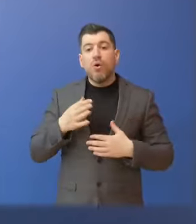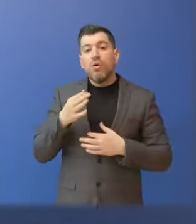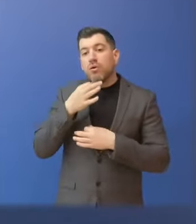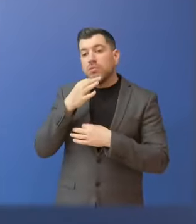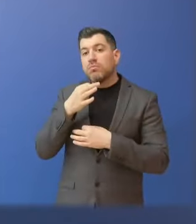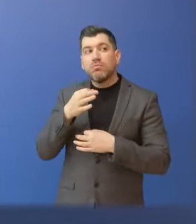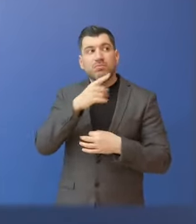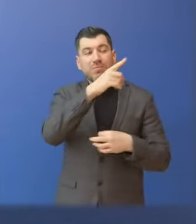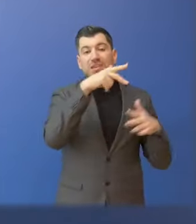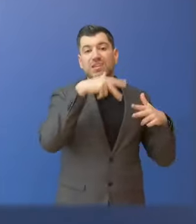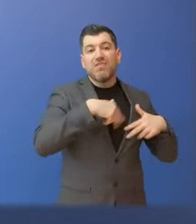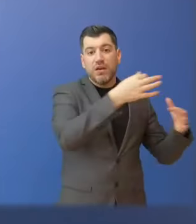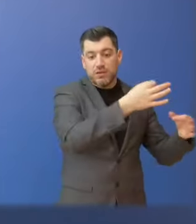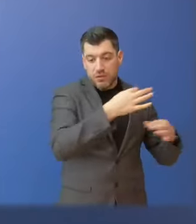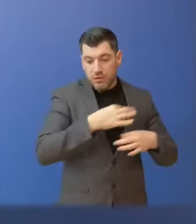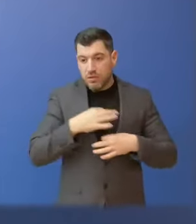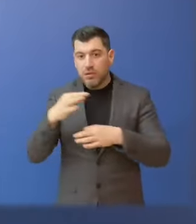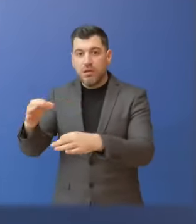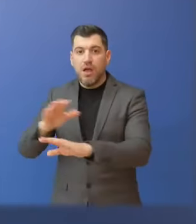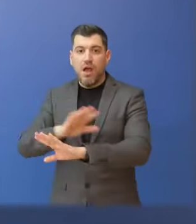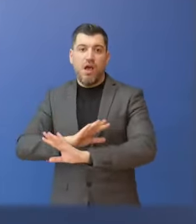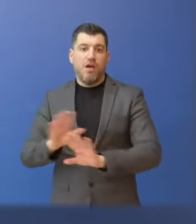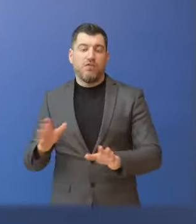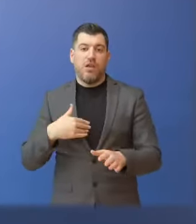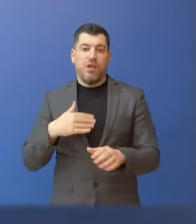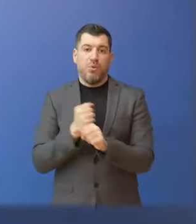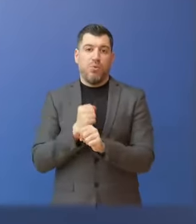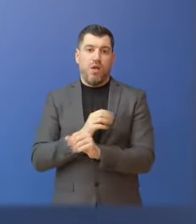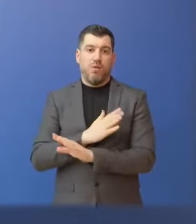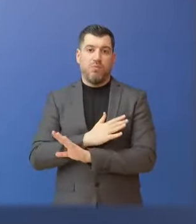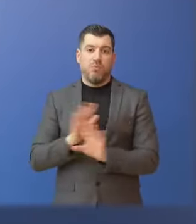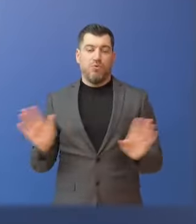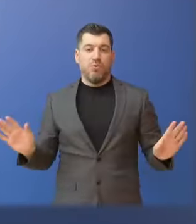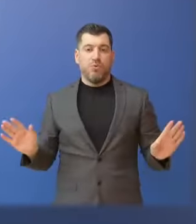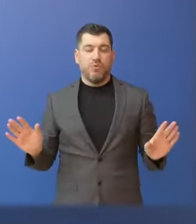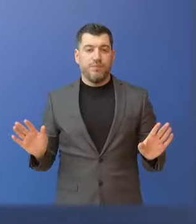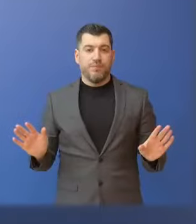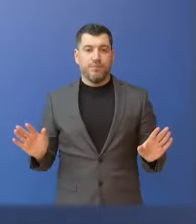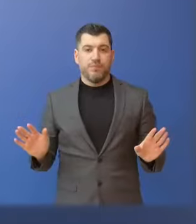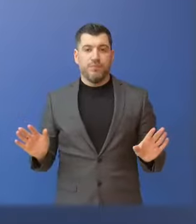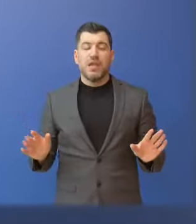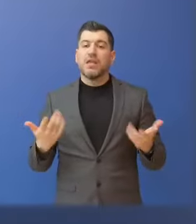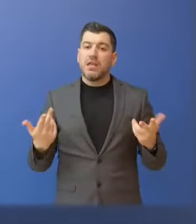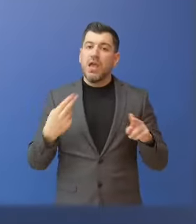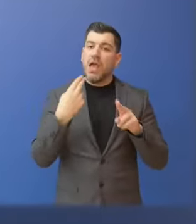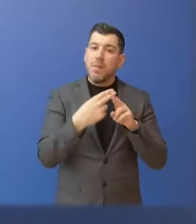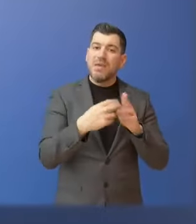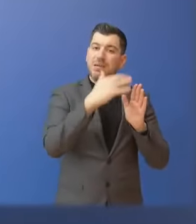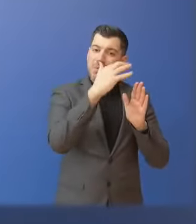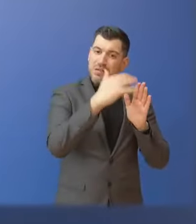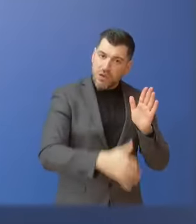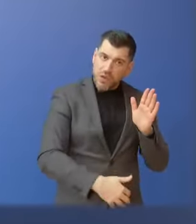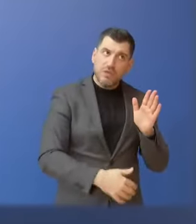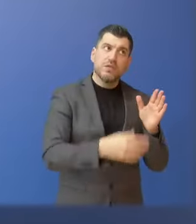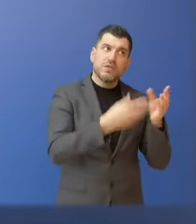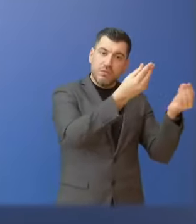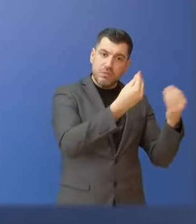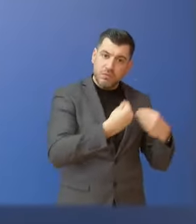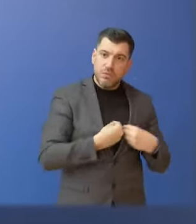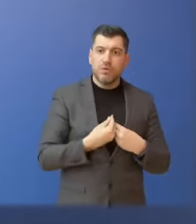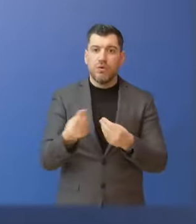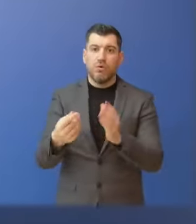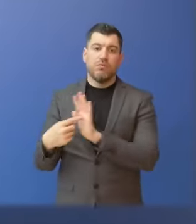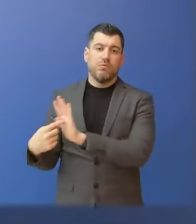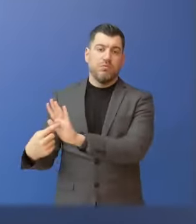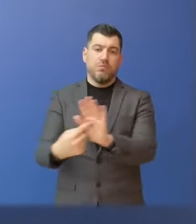νομοθετικές παρεμβάσεις και βέβαια να να να σας παραθέτω και τις επίσημες εκθέσεις συγκεκριμένα για το ζήτημα του κράτους δικαίου της